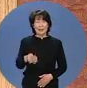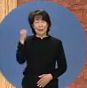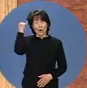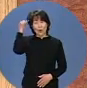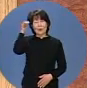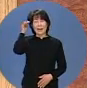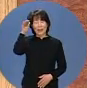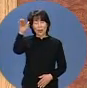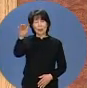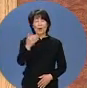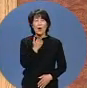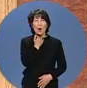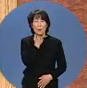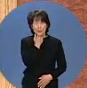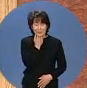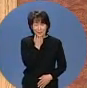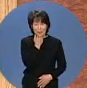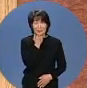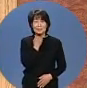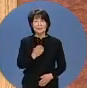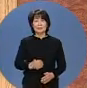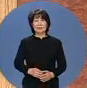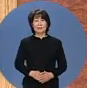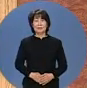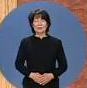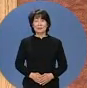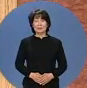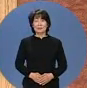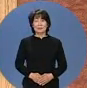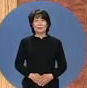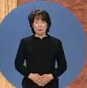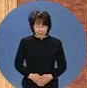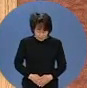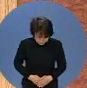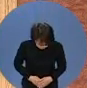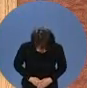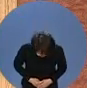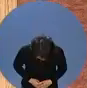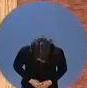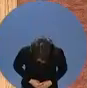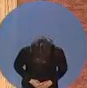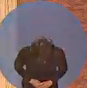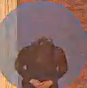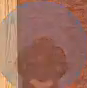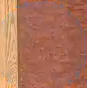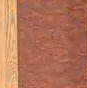のご意見ご希望をお待ちしています。それではさようなら。